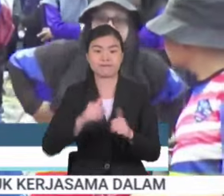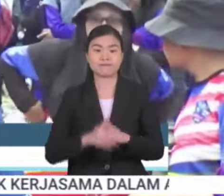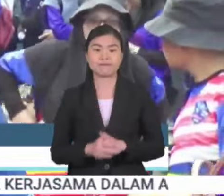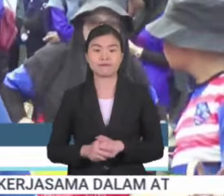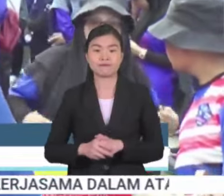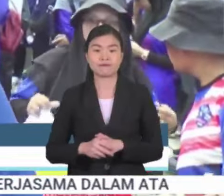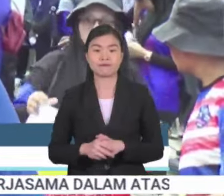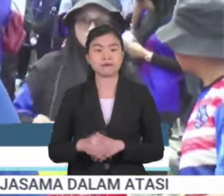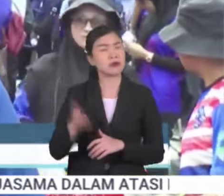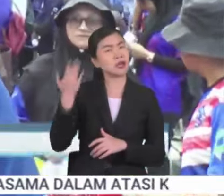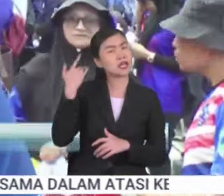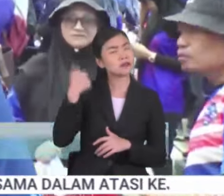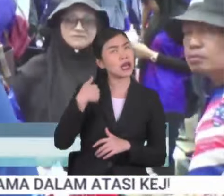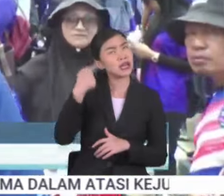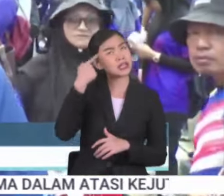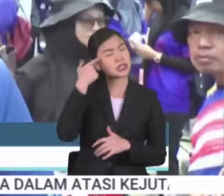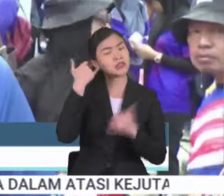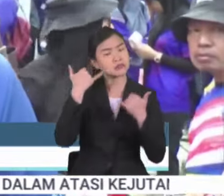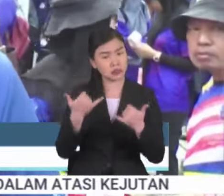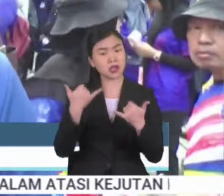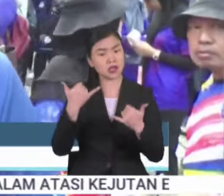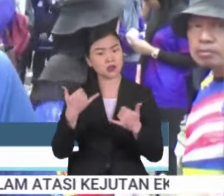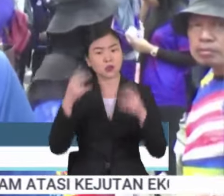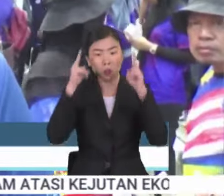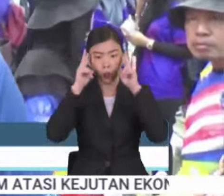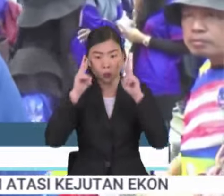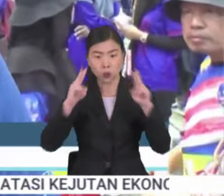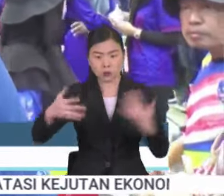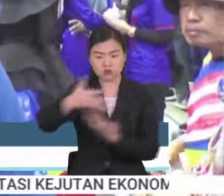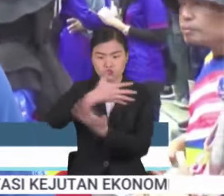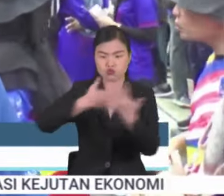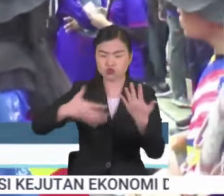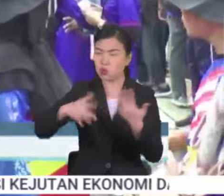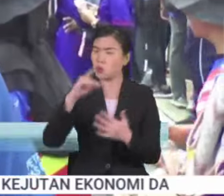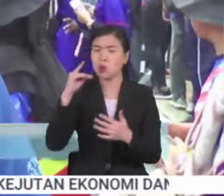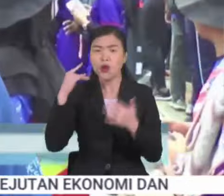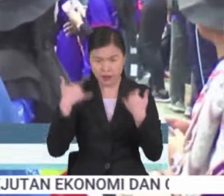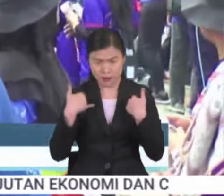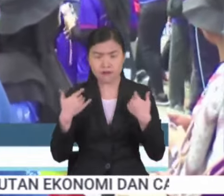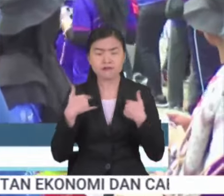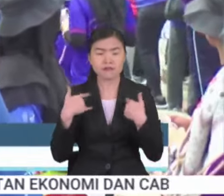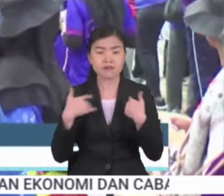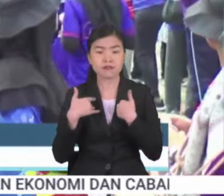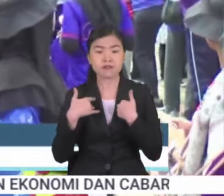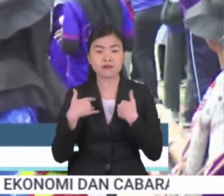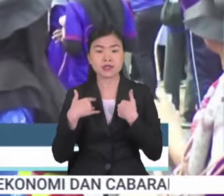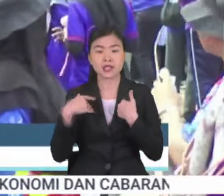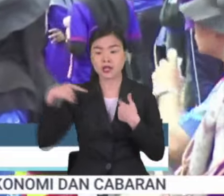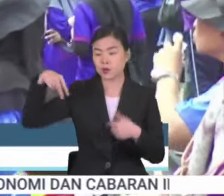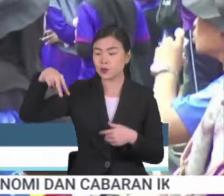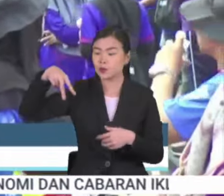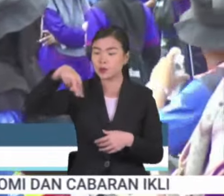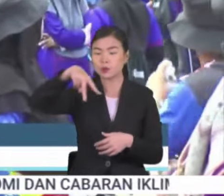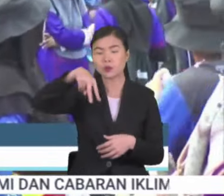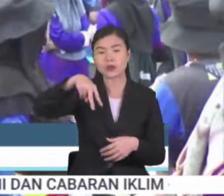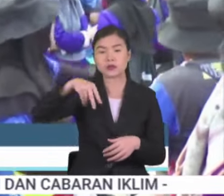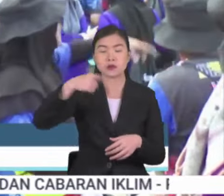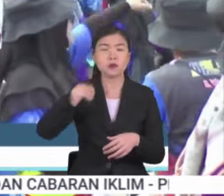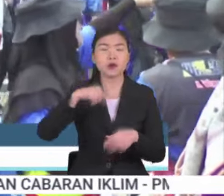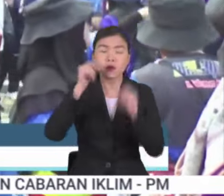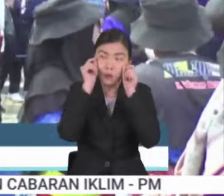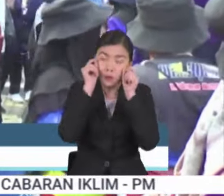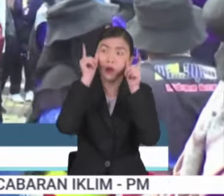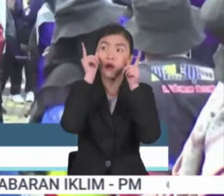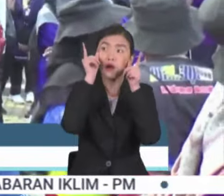So before this, I think even now the harmony is still there. It's always been there. And just this walk is making us realise,